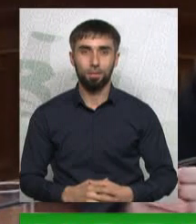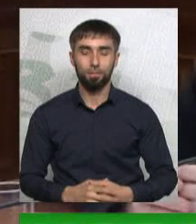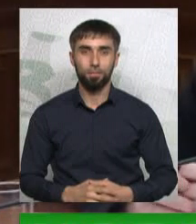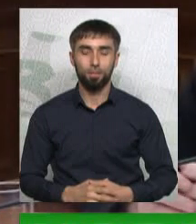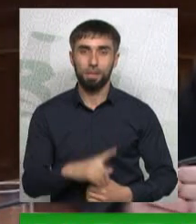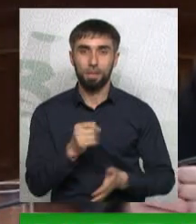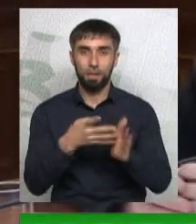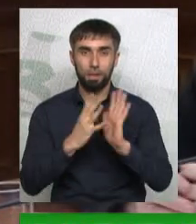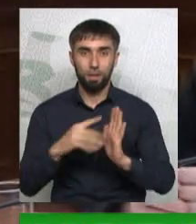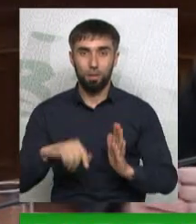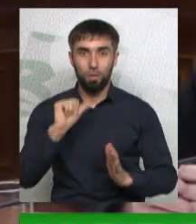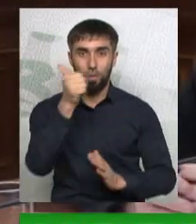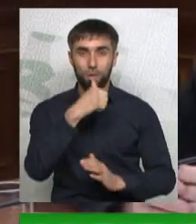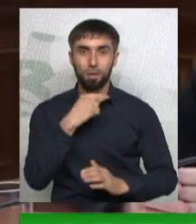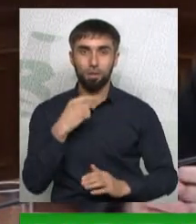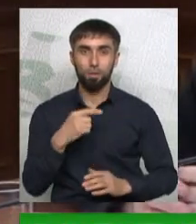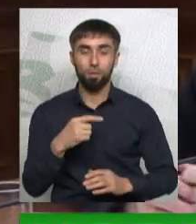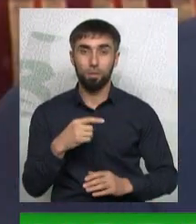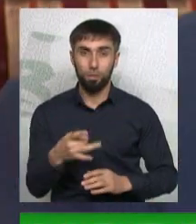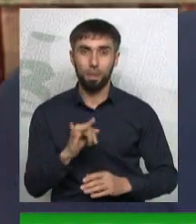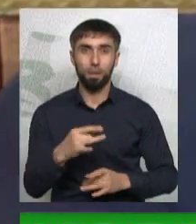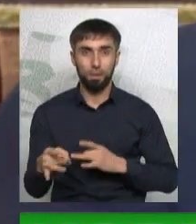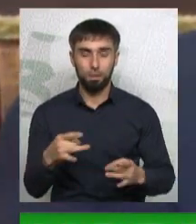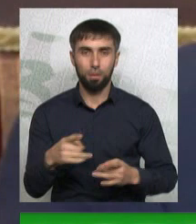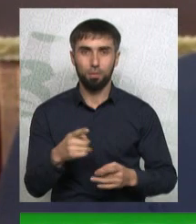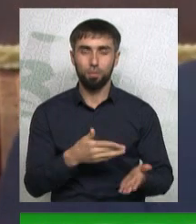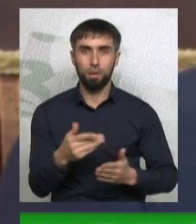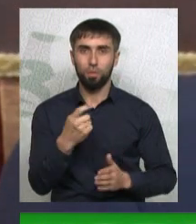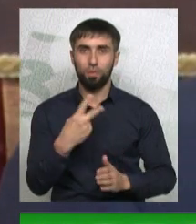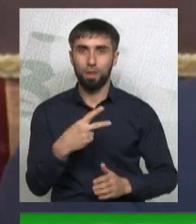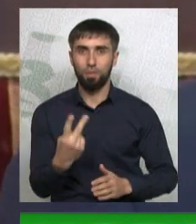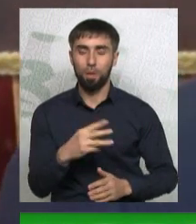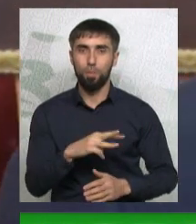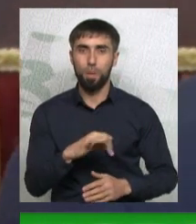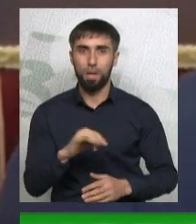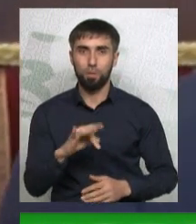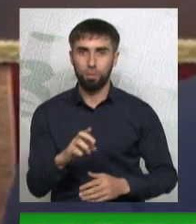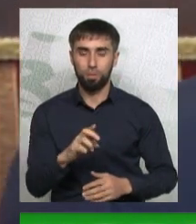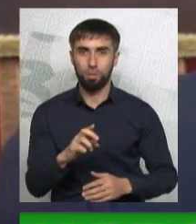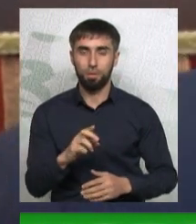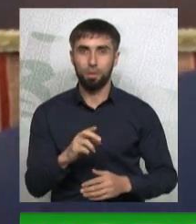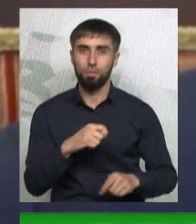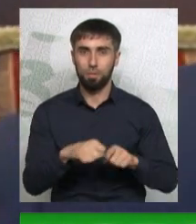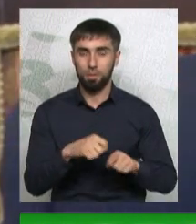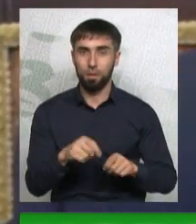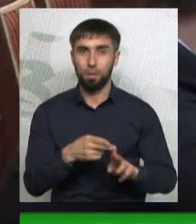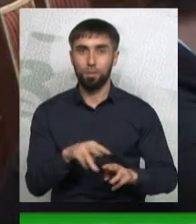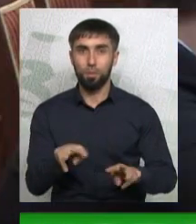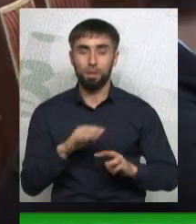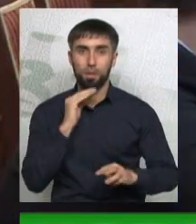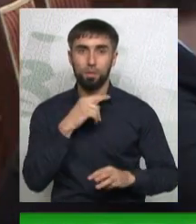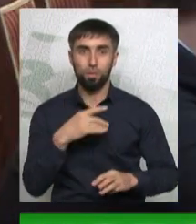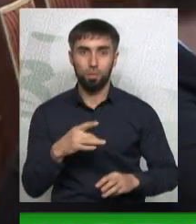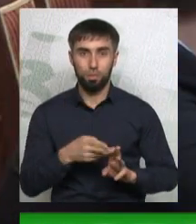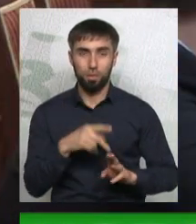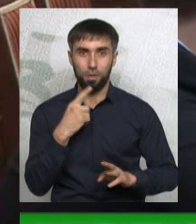За 9 месяцев этого года субъекты округа привлекли почти 122 миллиарда рублей частных инвестиций. По данным Минэкономразвития России,